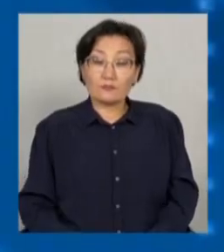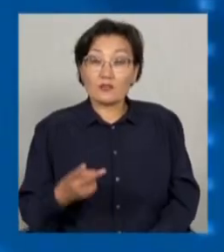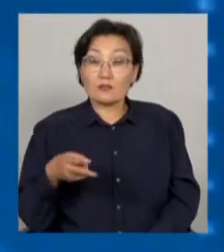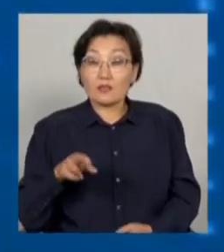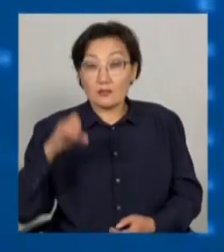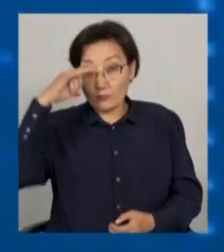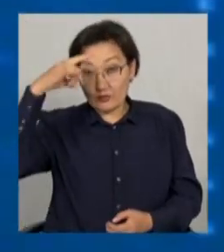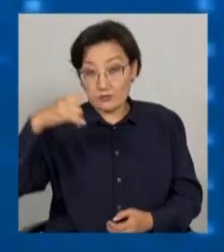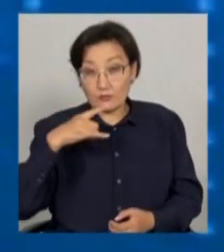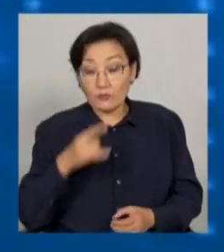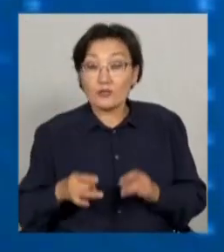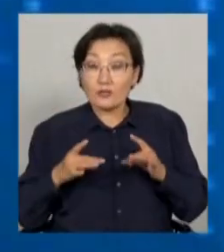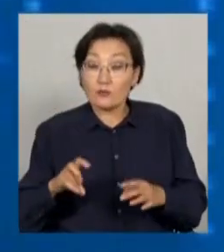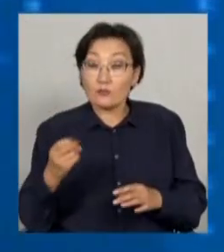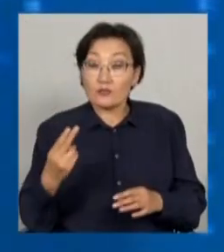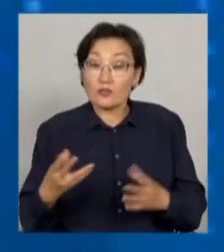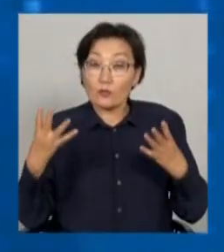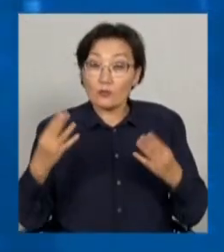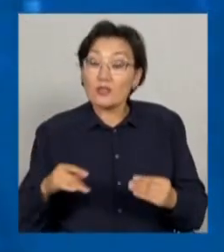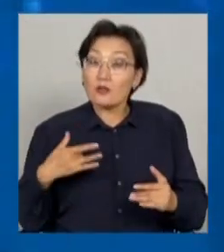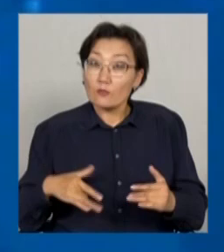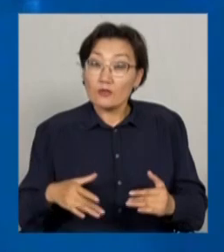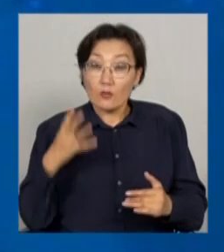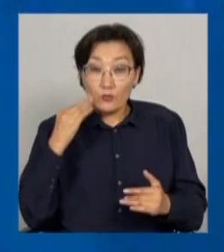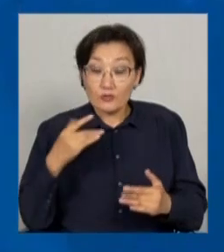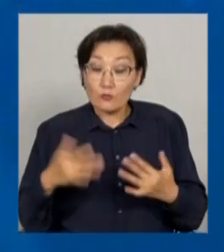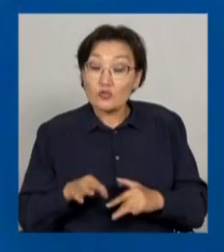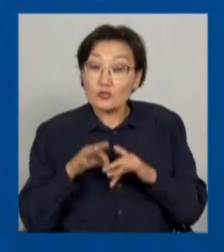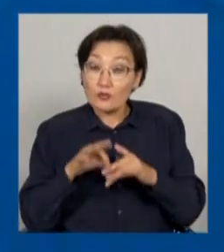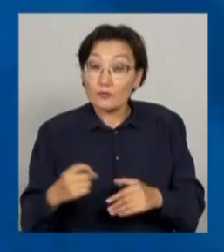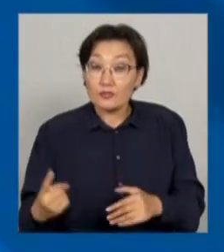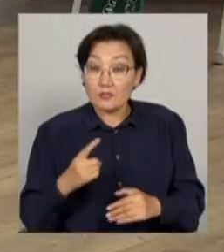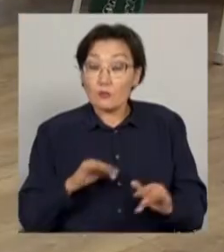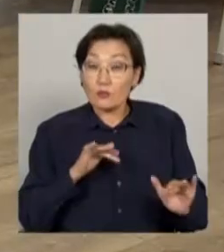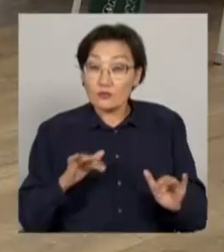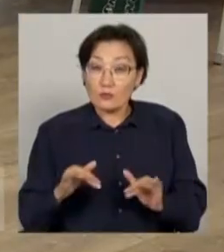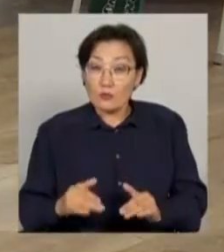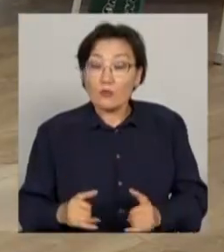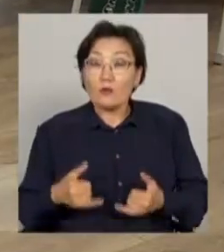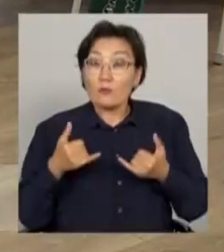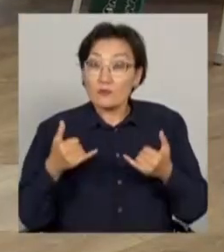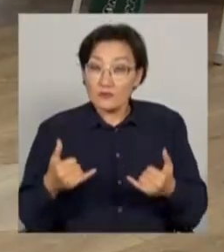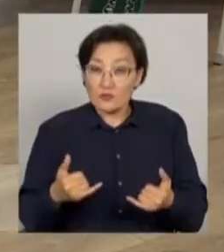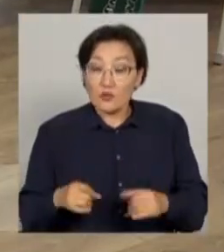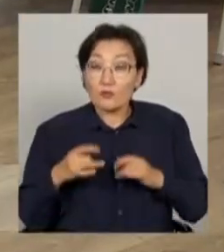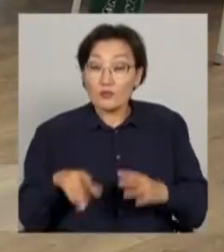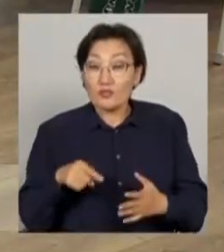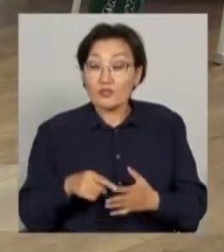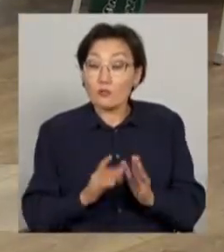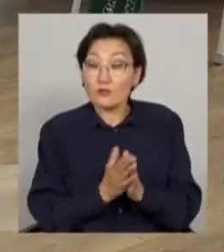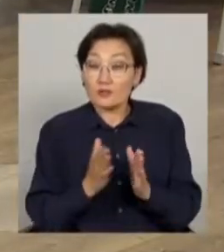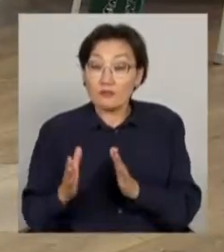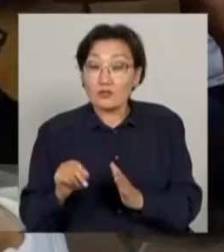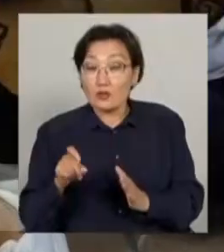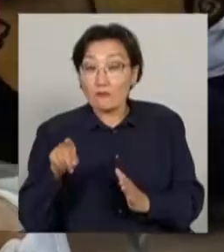Июля в Казахстане отметят Национальный день дамбры. В Алматы уже проводятся первые мероприятия по случаю праздника. В городской библиотеке